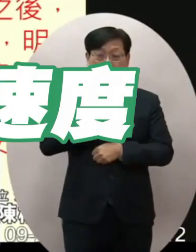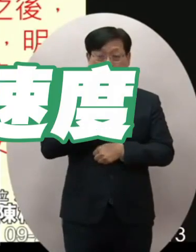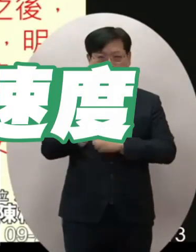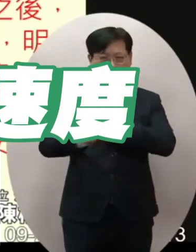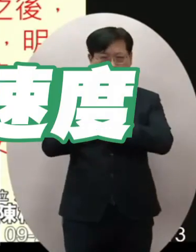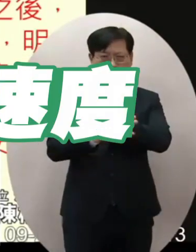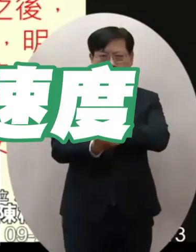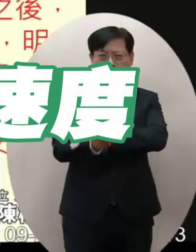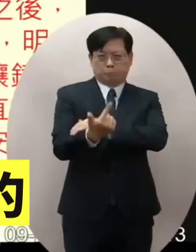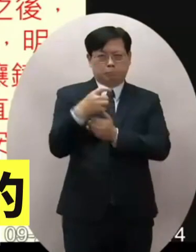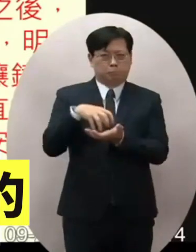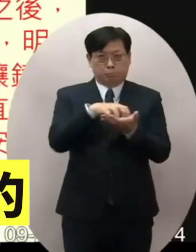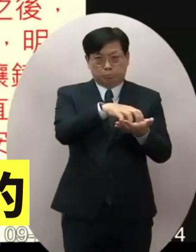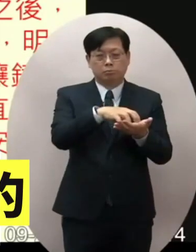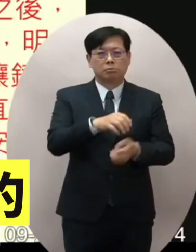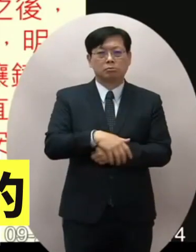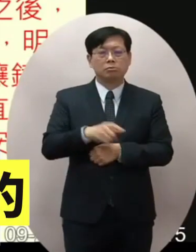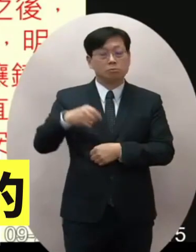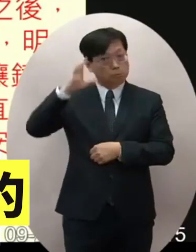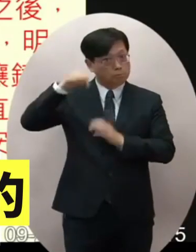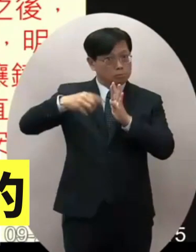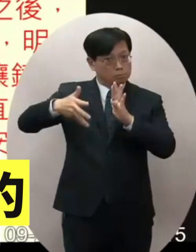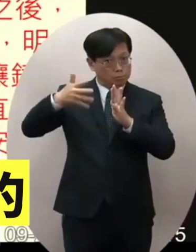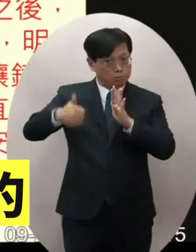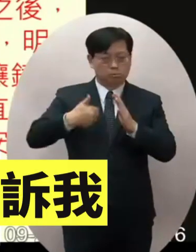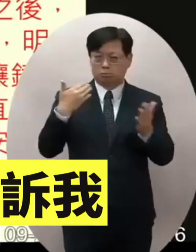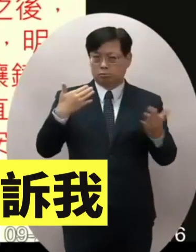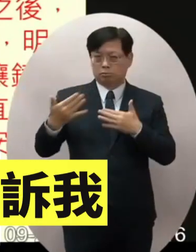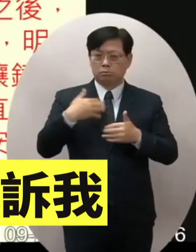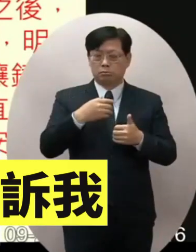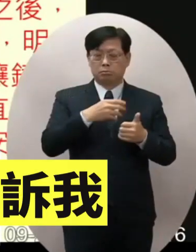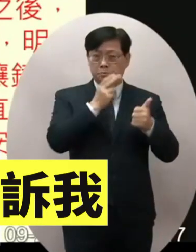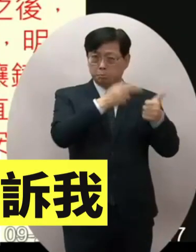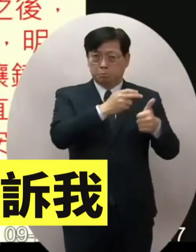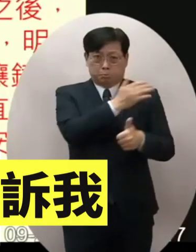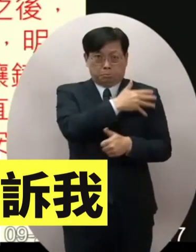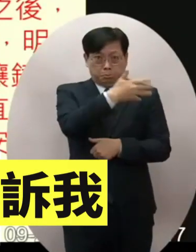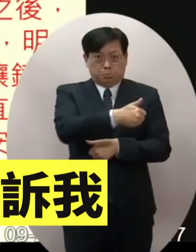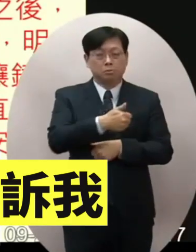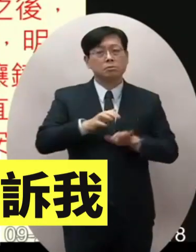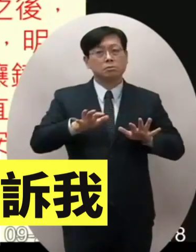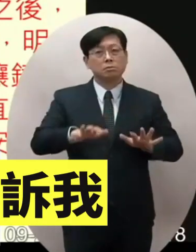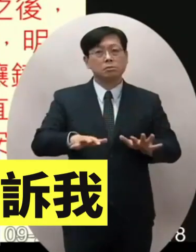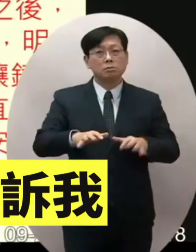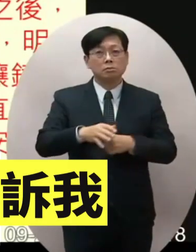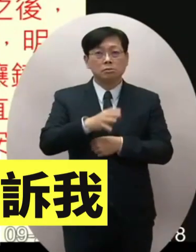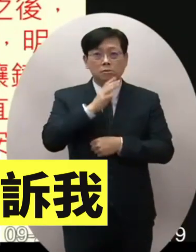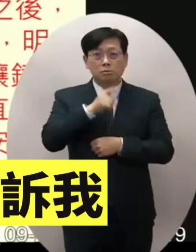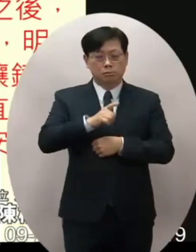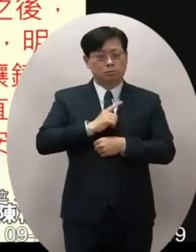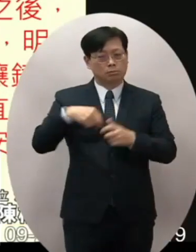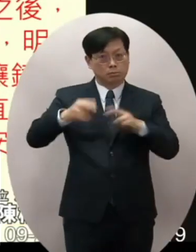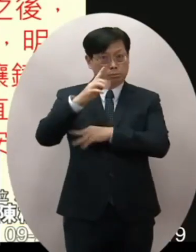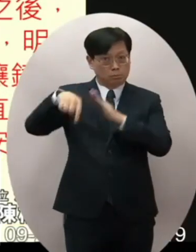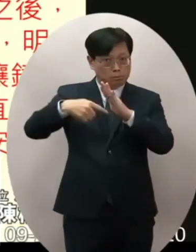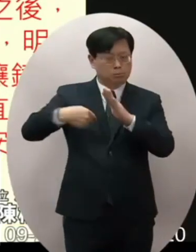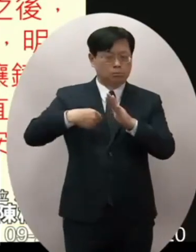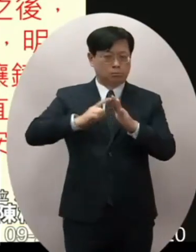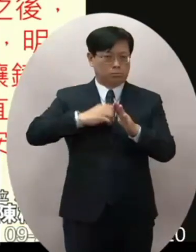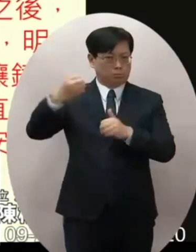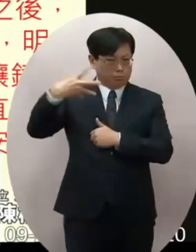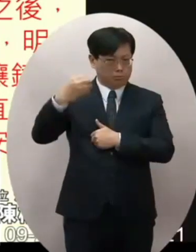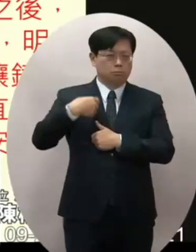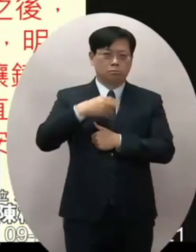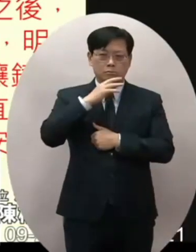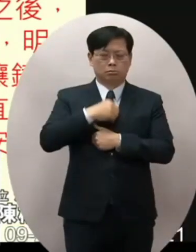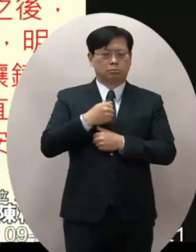快的速度能拿到执照，这个部分苏贞昌已经明确跟陈亚凡对了，因为我们今天是行政院直接告诉我有已经